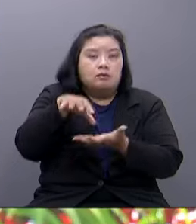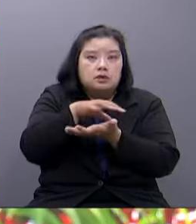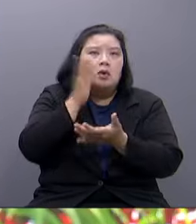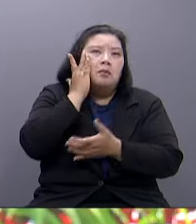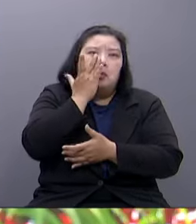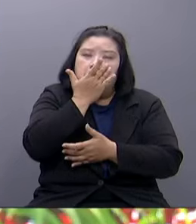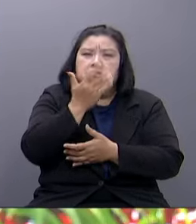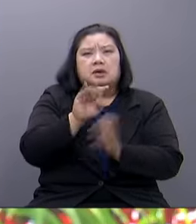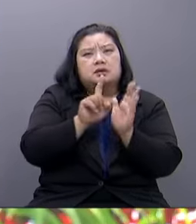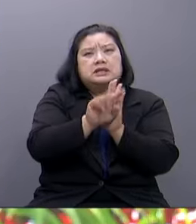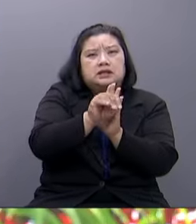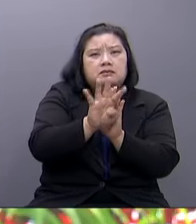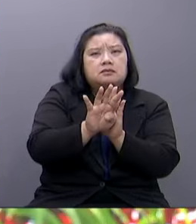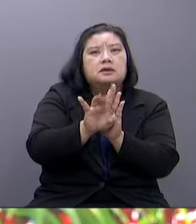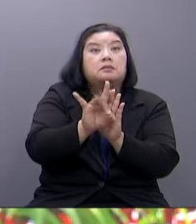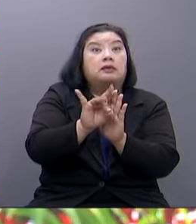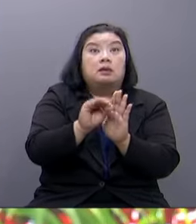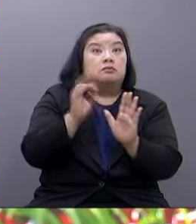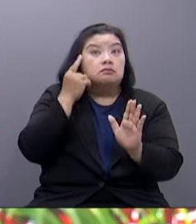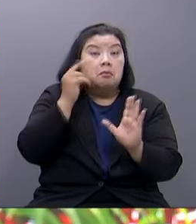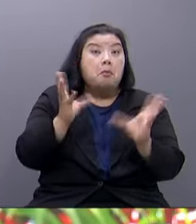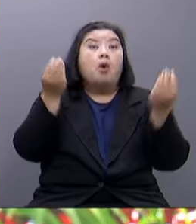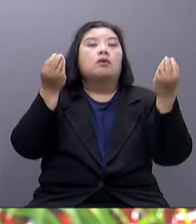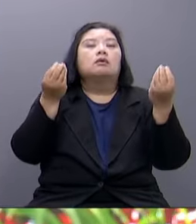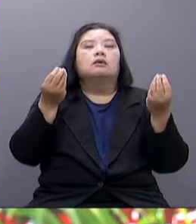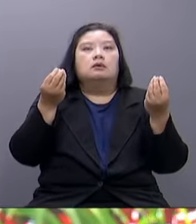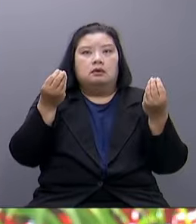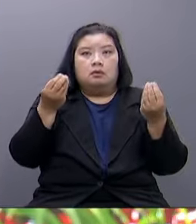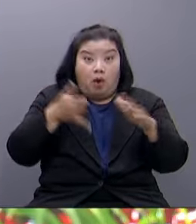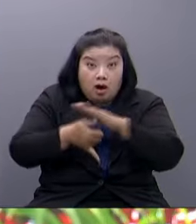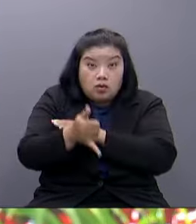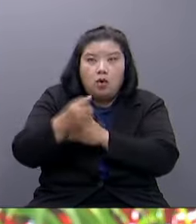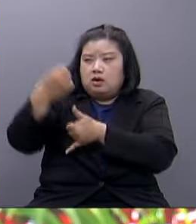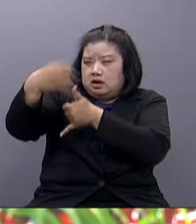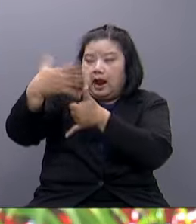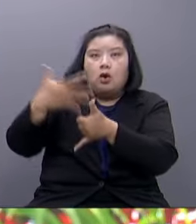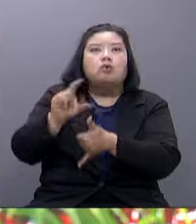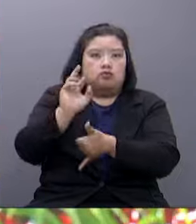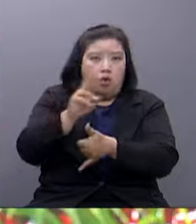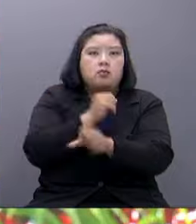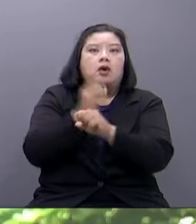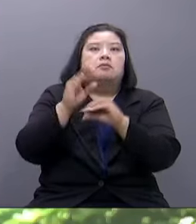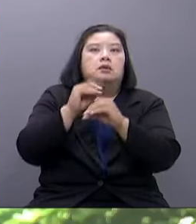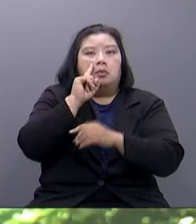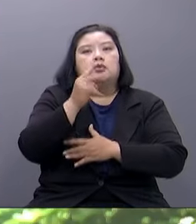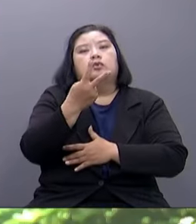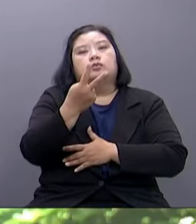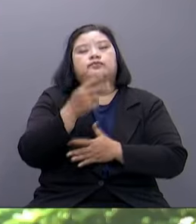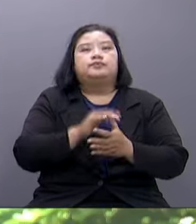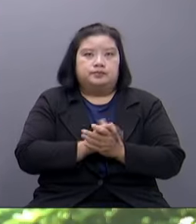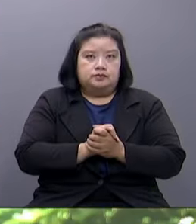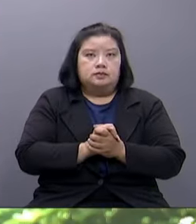หอ 80 นาทีเพะฉะนั้นที่มา